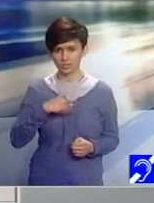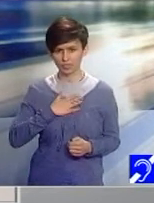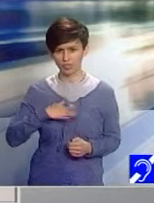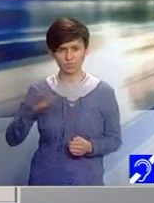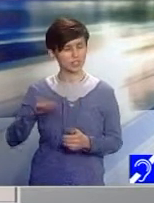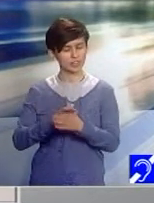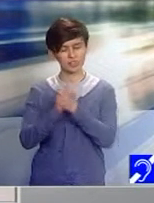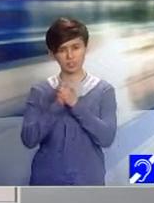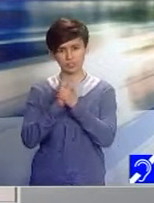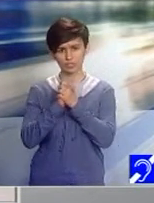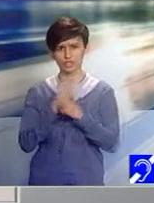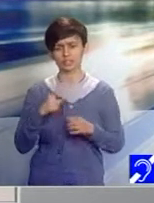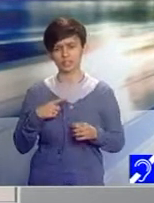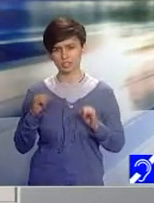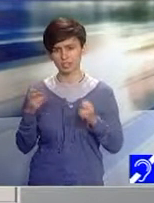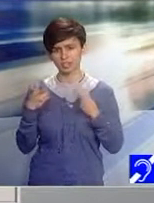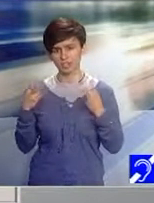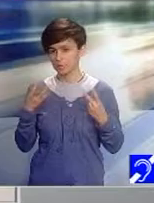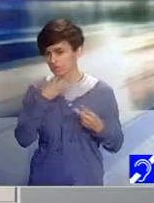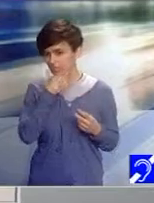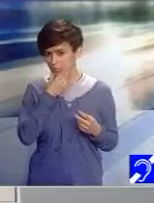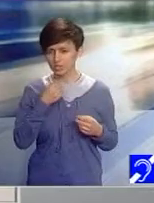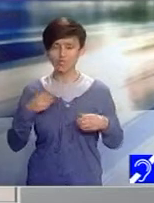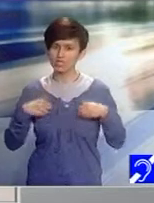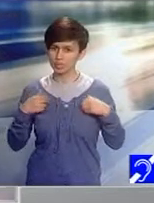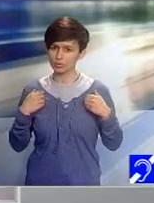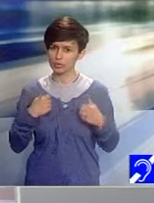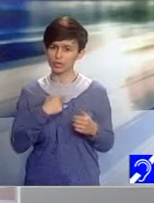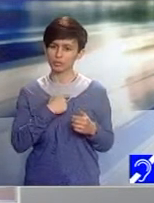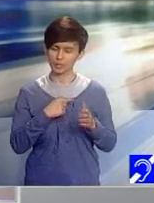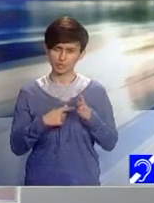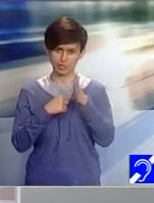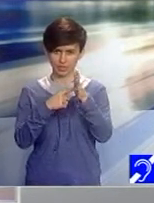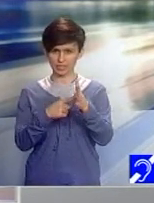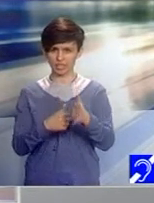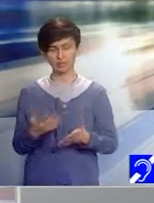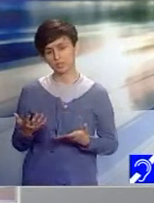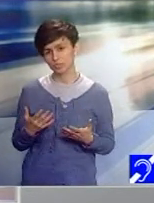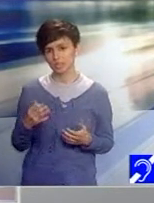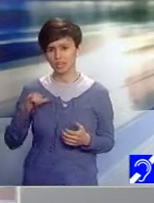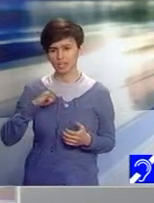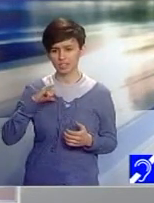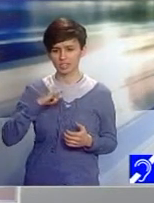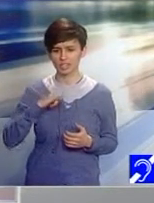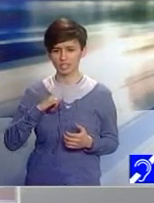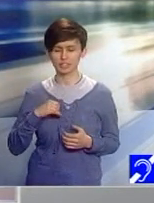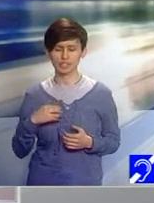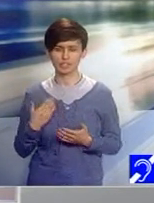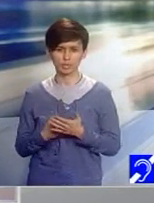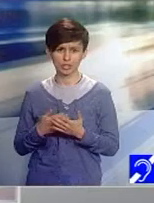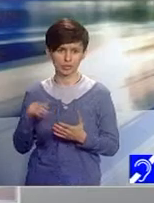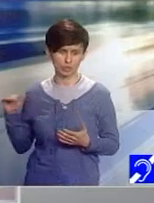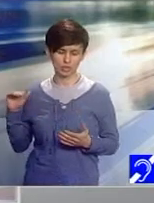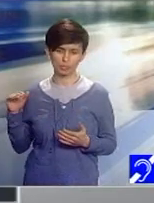sunt evenimente frumoase, ne bucură de fiecare dată când prezentăm ceva care stârnește un asemenea interes atât celor mici cât